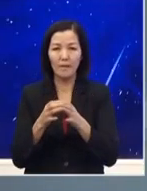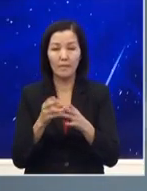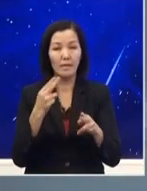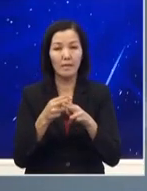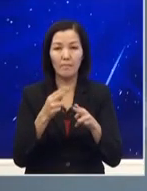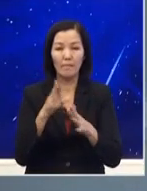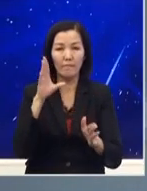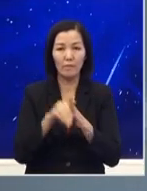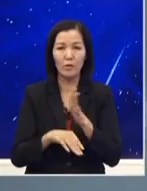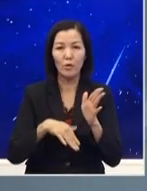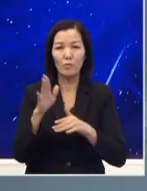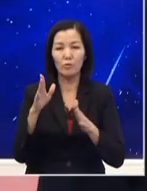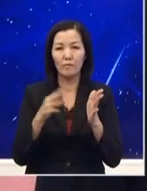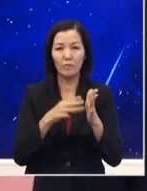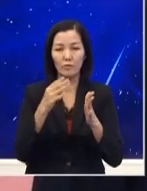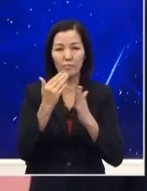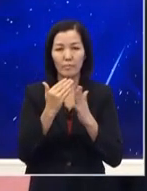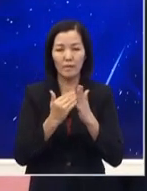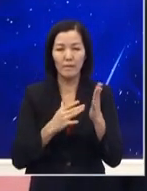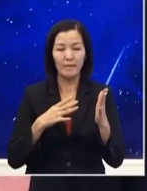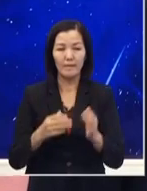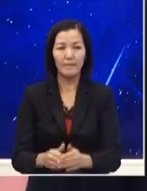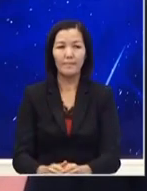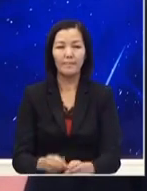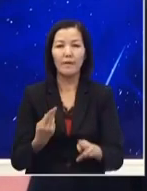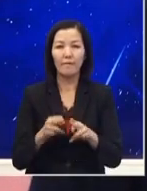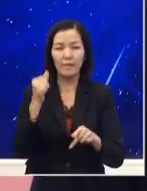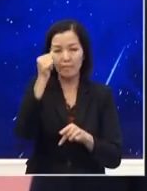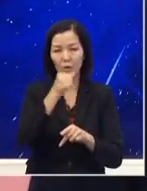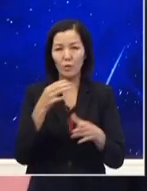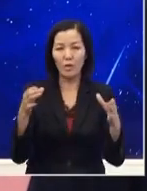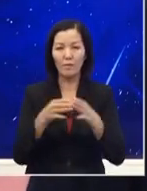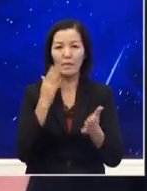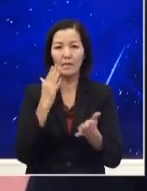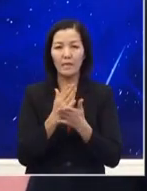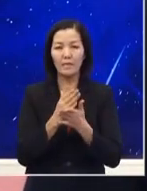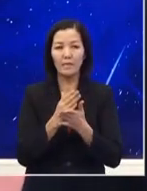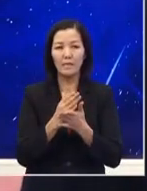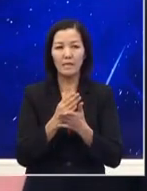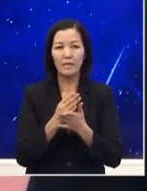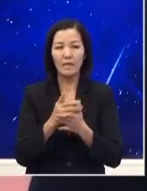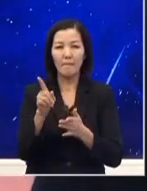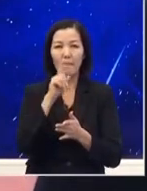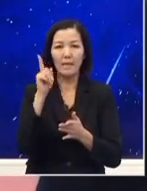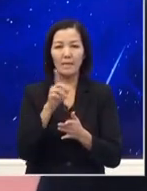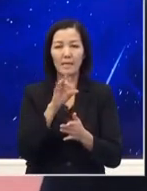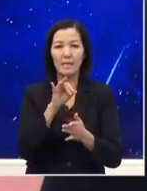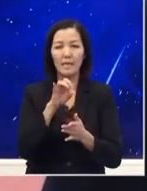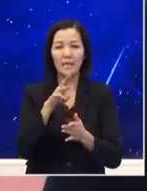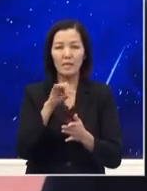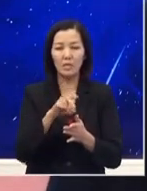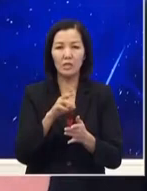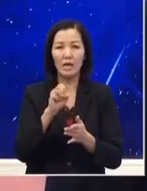помешало войти в восьмерку сильнейших. В этом году команды есть, которые выступают своим молодым составом. Это команда Иртыш,